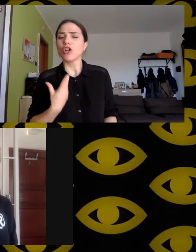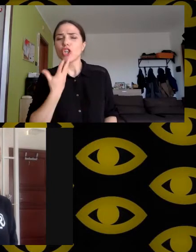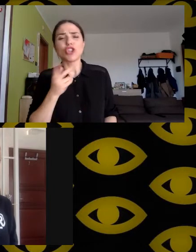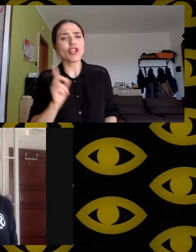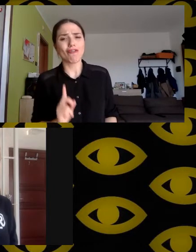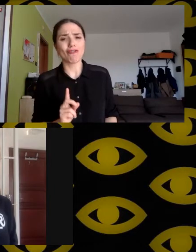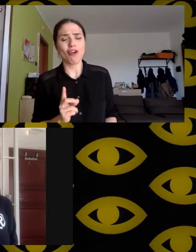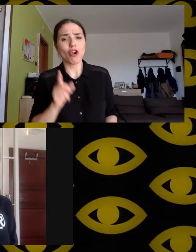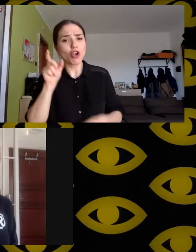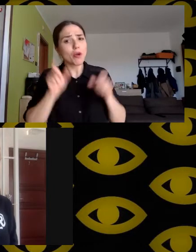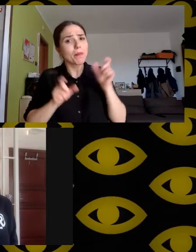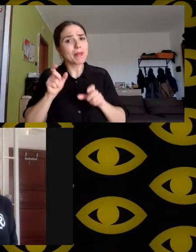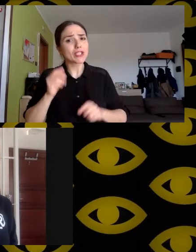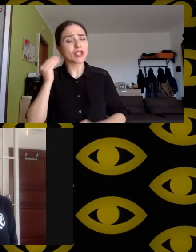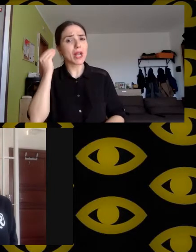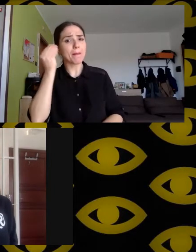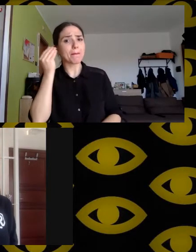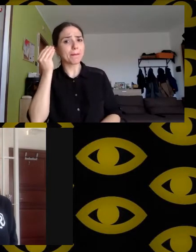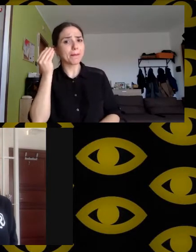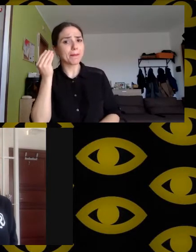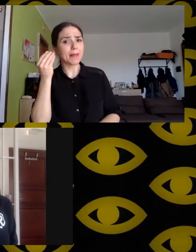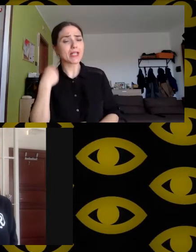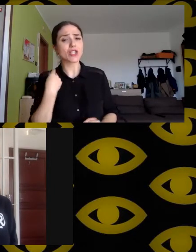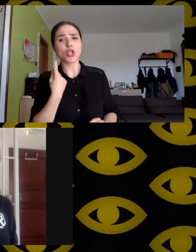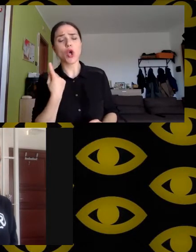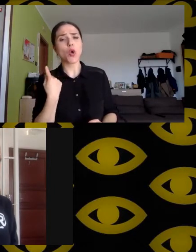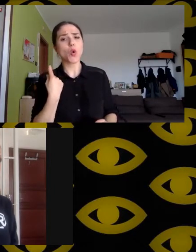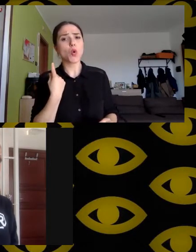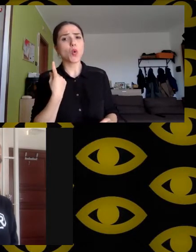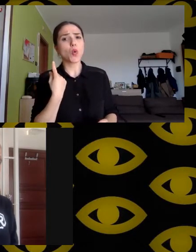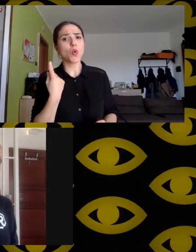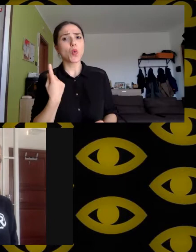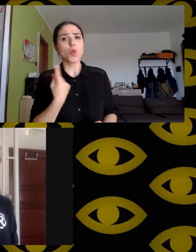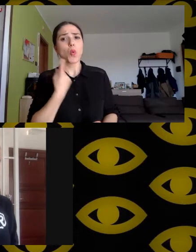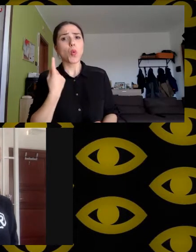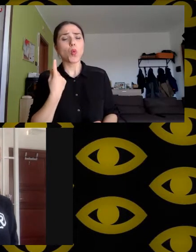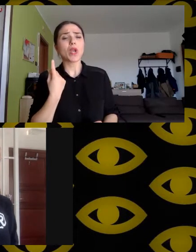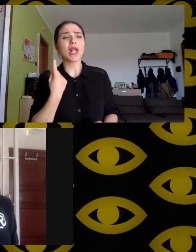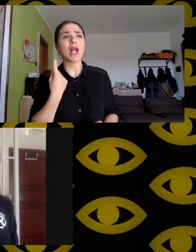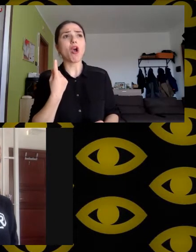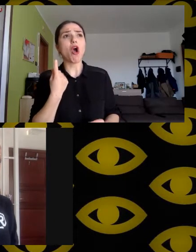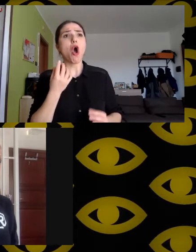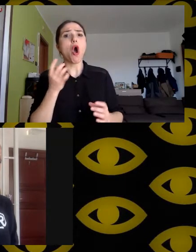che l'unica nostra alternativa sia fare il centralinista